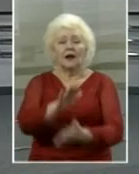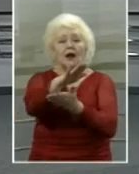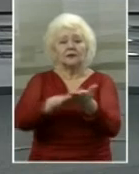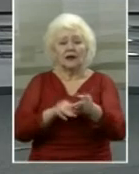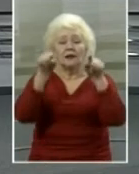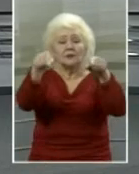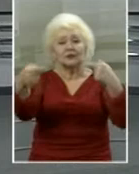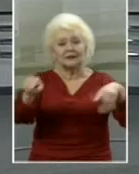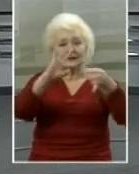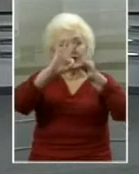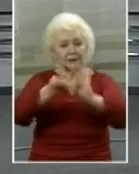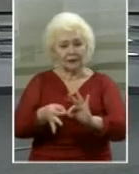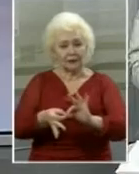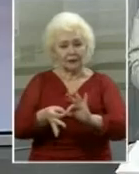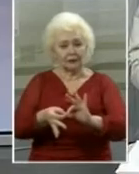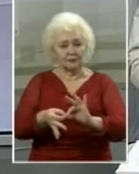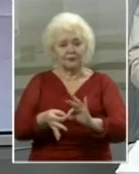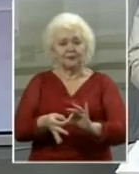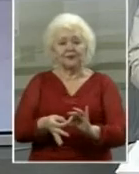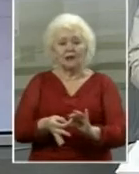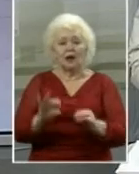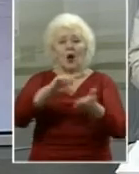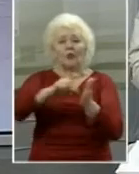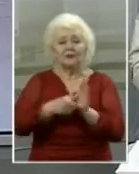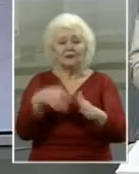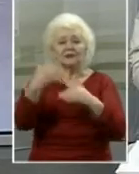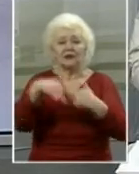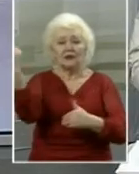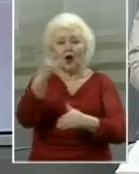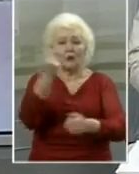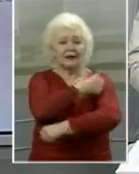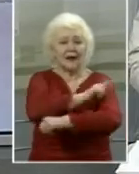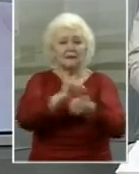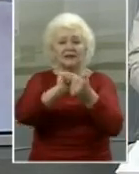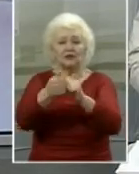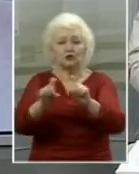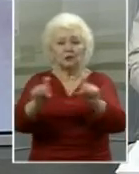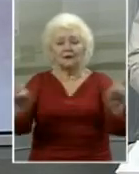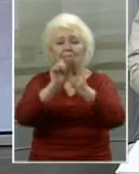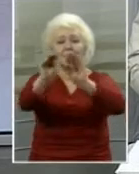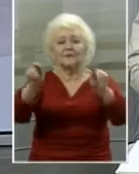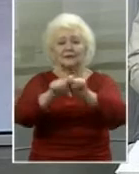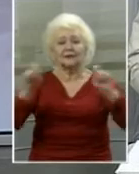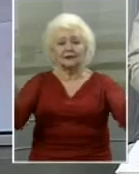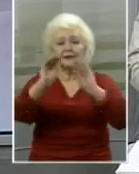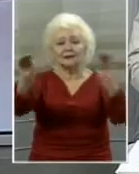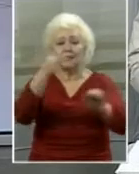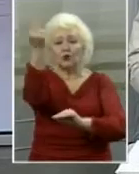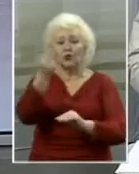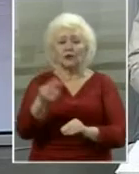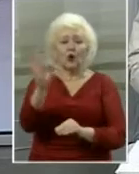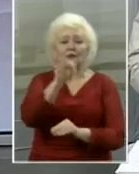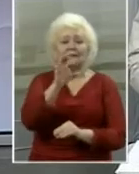Далі про це та інше детальніше. У приміщенні Херсонської обласної медичної бібліотеки відкрилася виставка художника